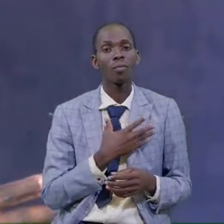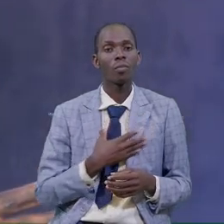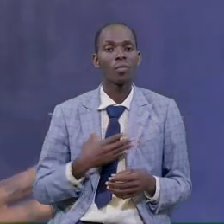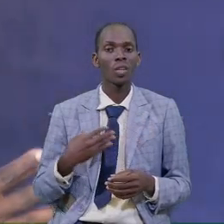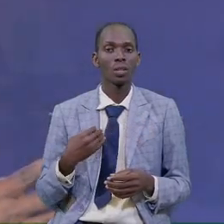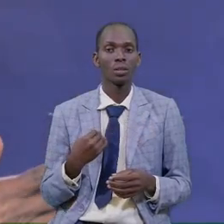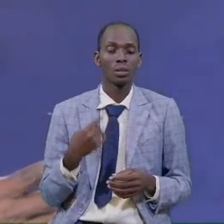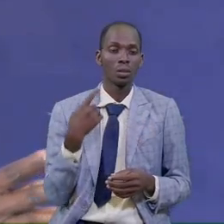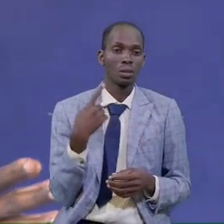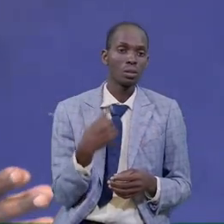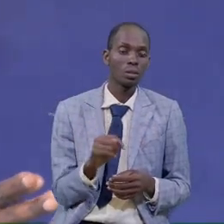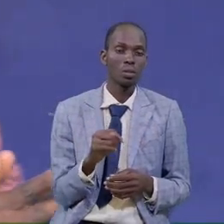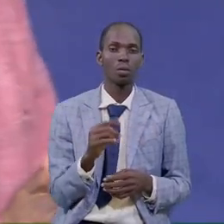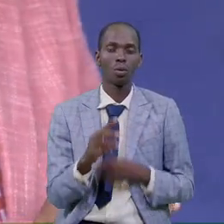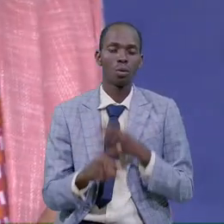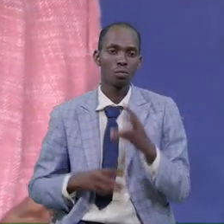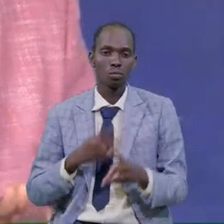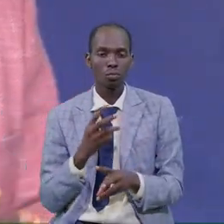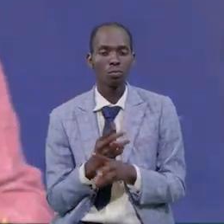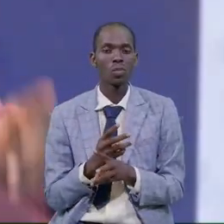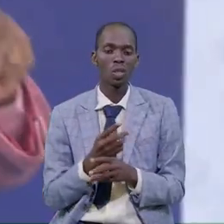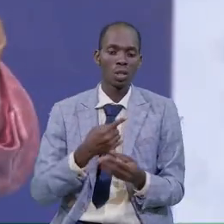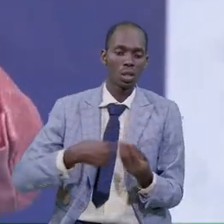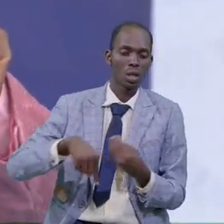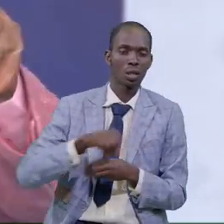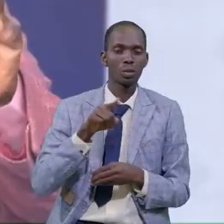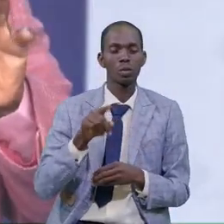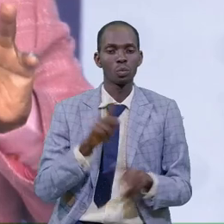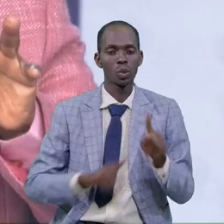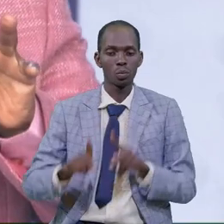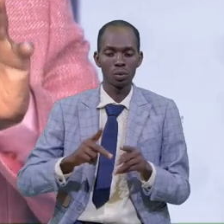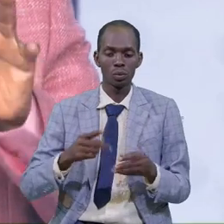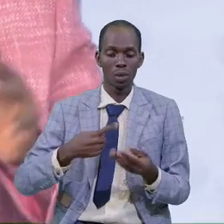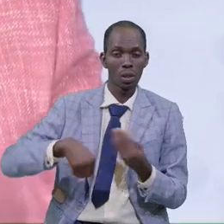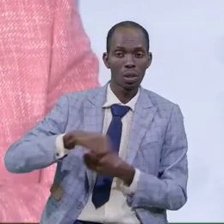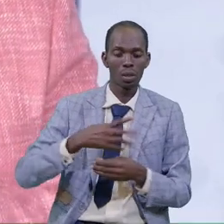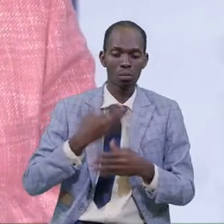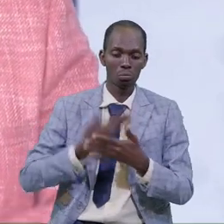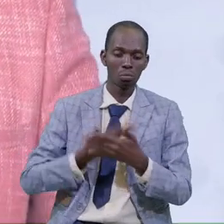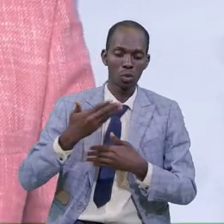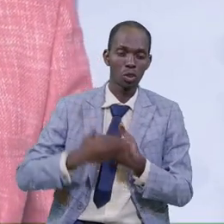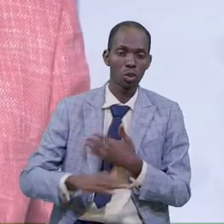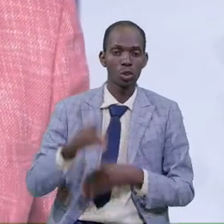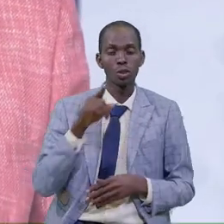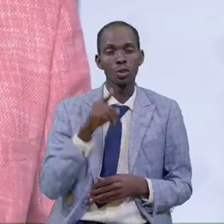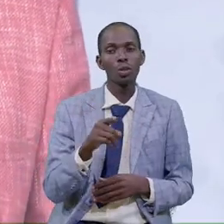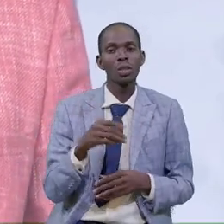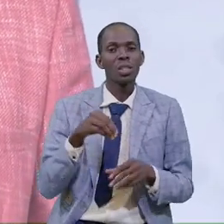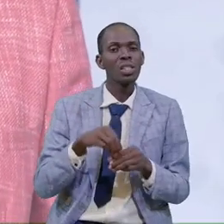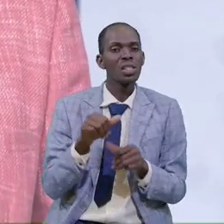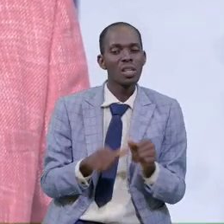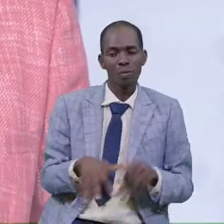Et ton monde, rien autour de toi, au-delà de toi, dans chaque domaine, qui a besoin de